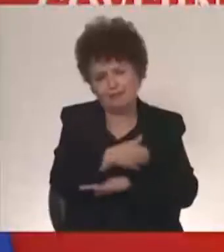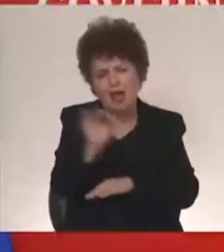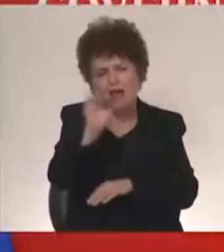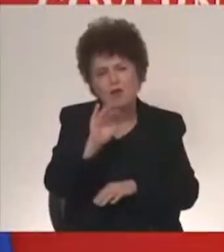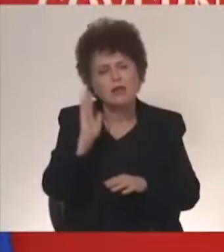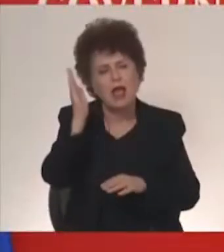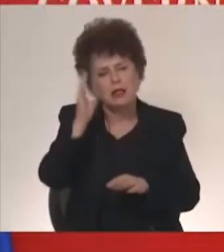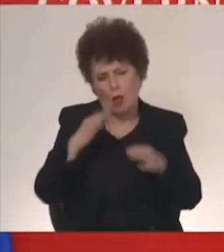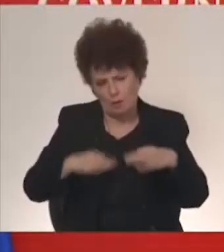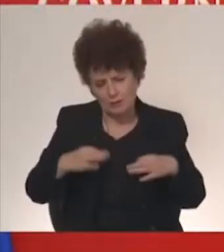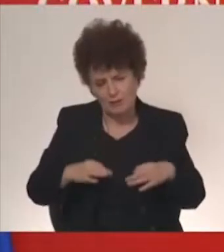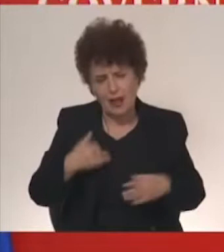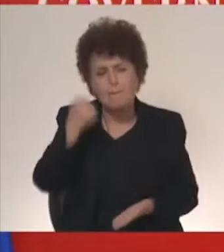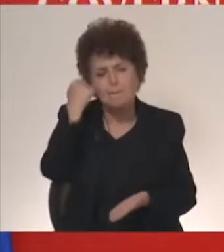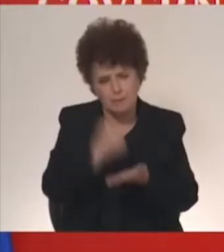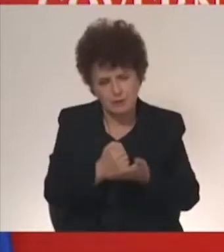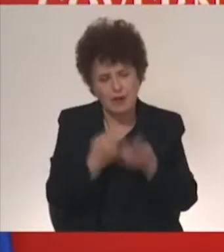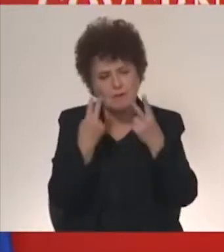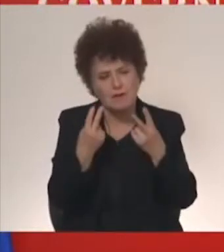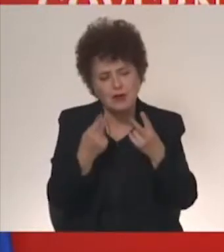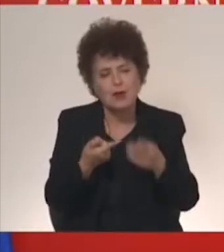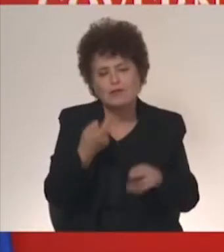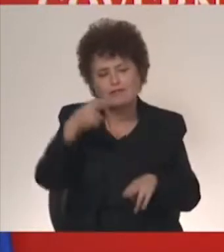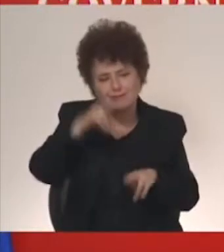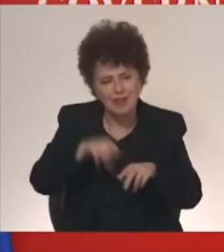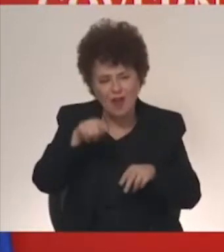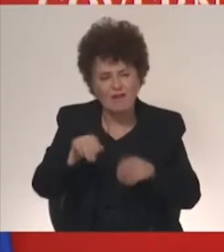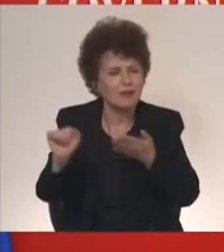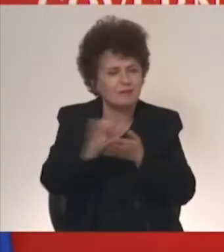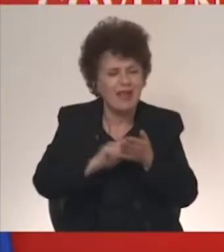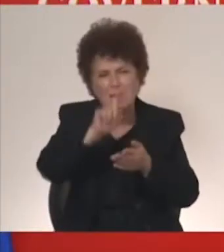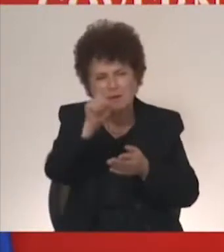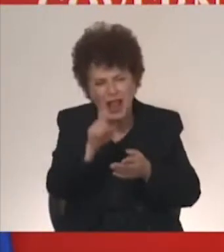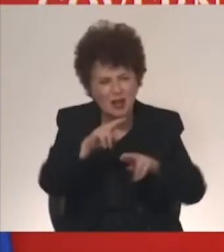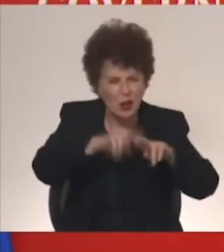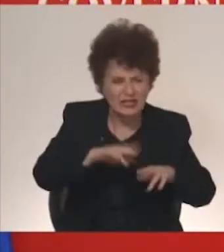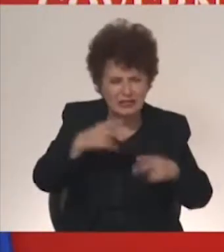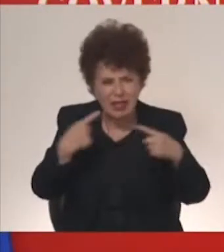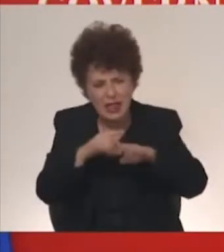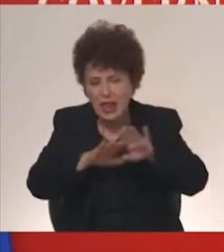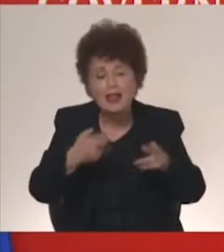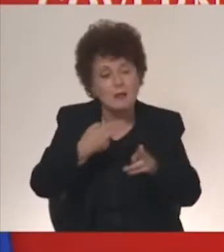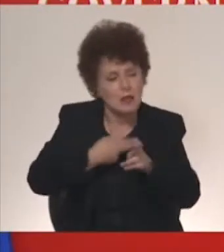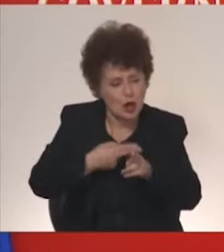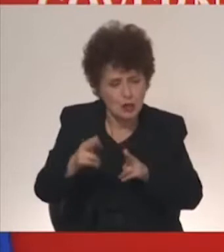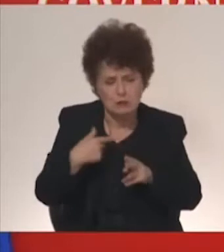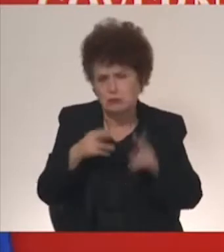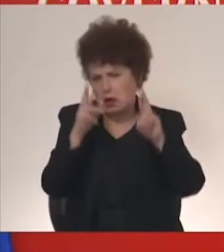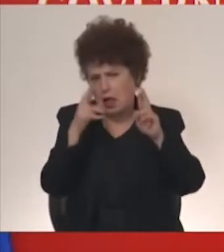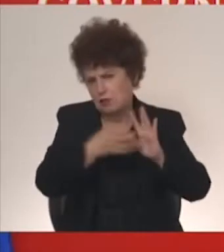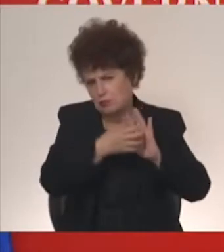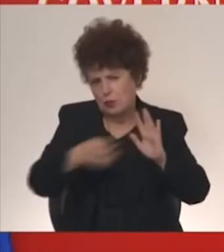deklaroi ambasadori amerikane në Shkup Kate Mary Burns, duke konfirmuar se SBA-t do të kyçe në këtë çështje dhe në